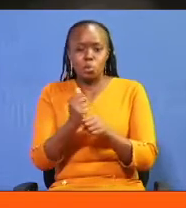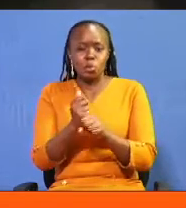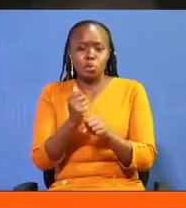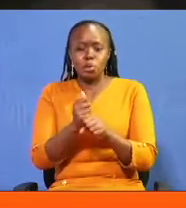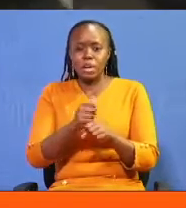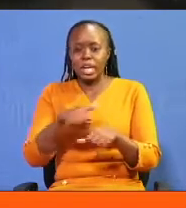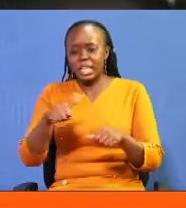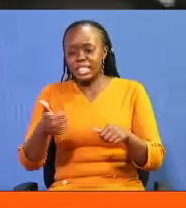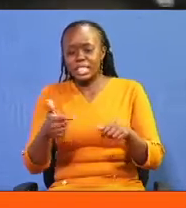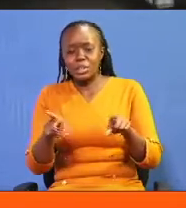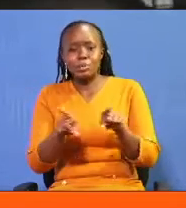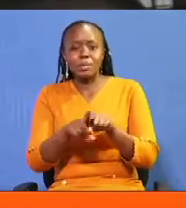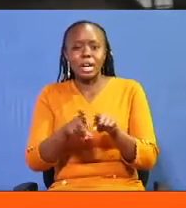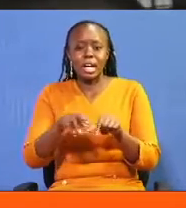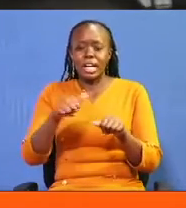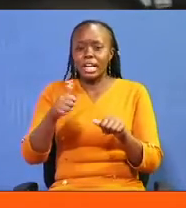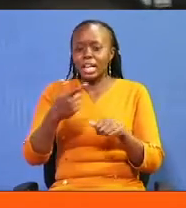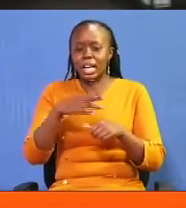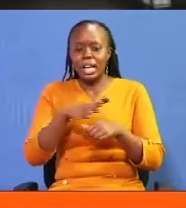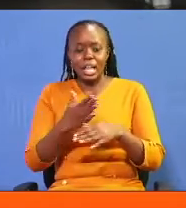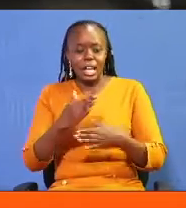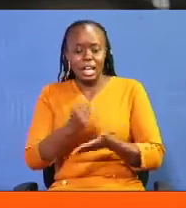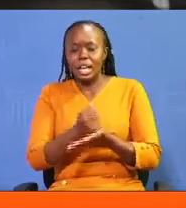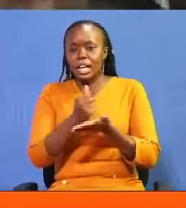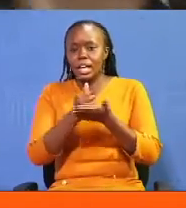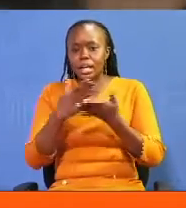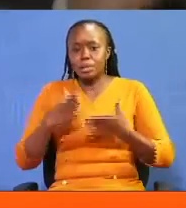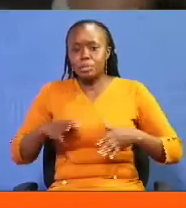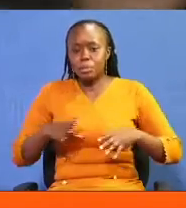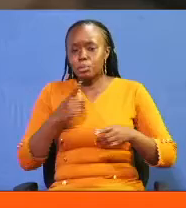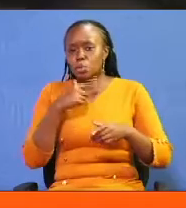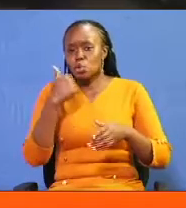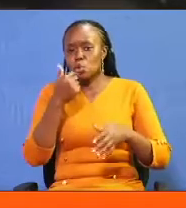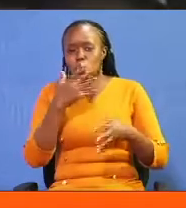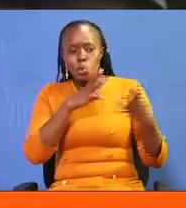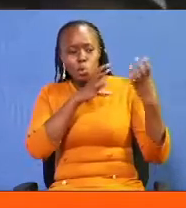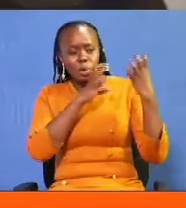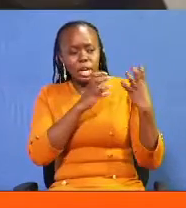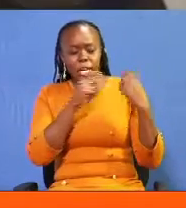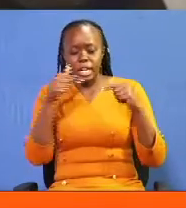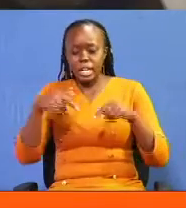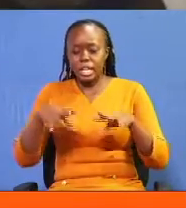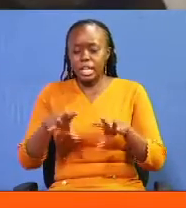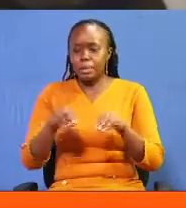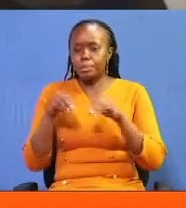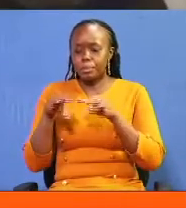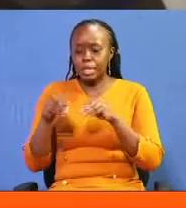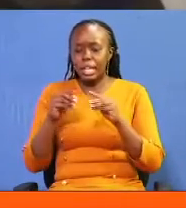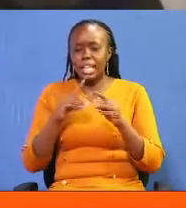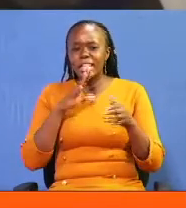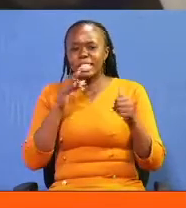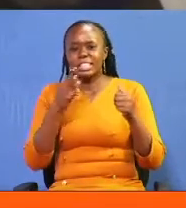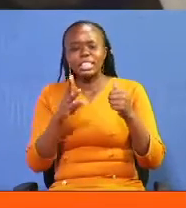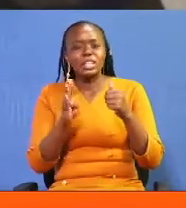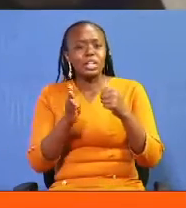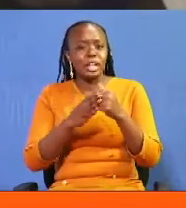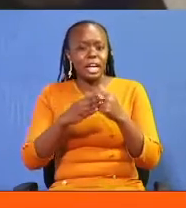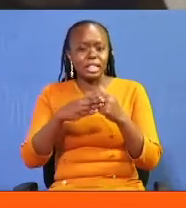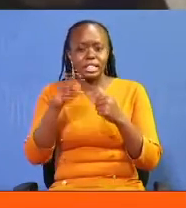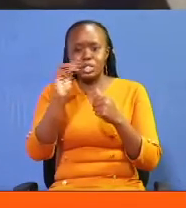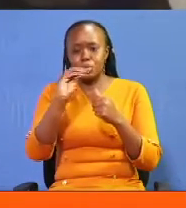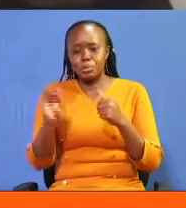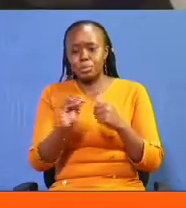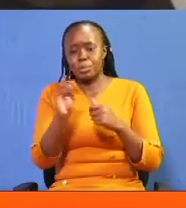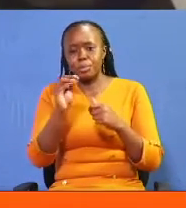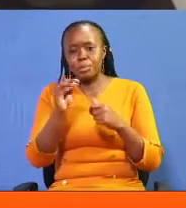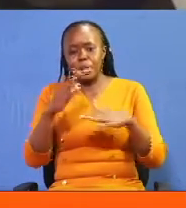Hapo hivyo grow ingine hapo mbele inasaidia wasee, wale wenye wanabebanga vitu za nini, hapa soko, unaona? Niseme 90% of us tuko